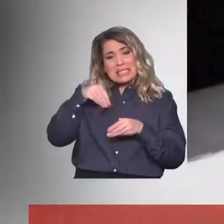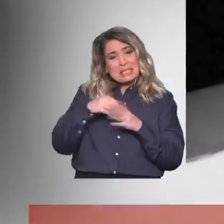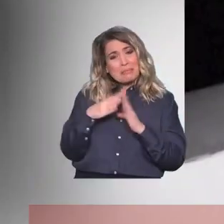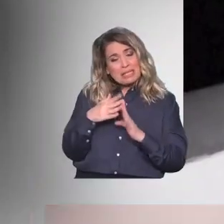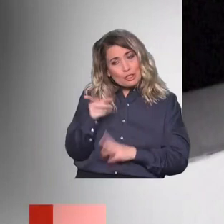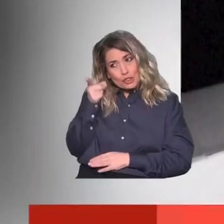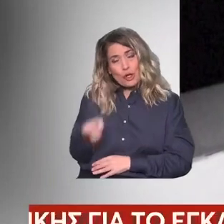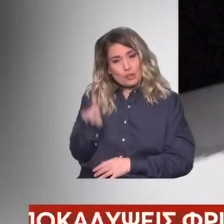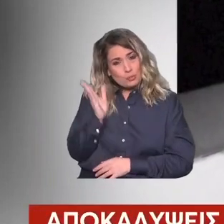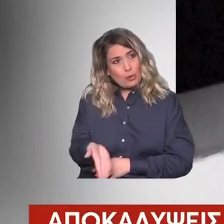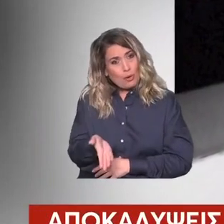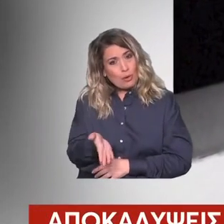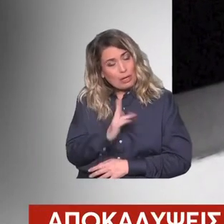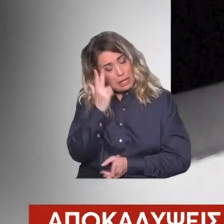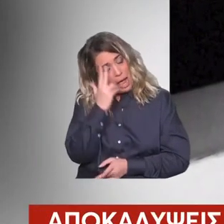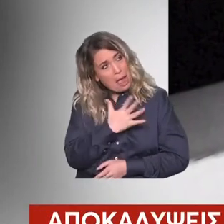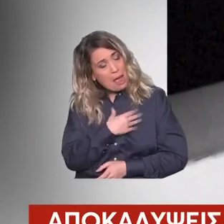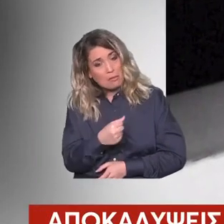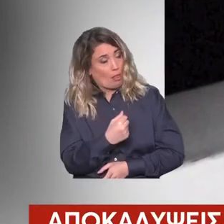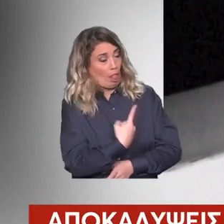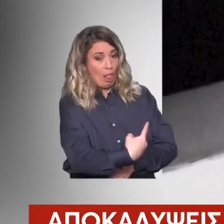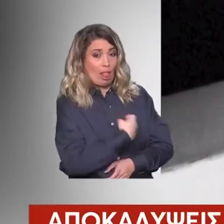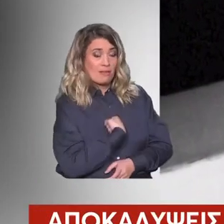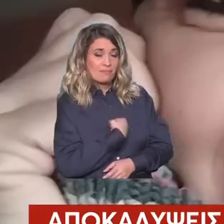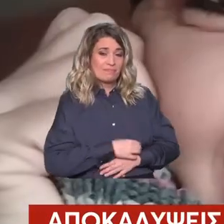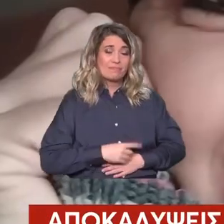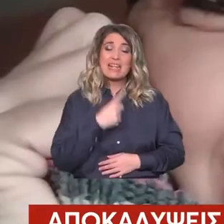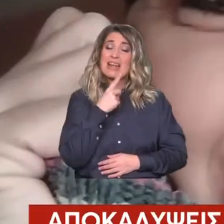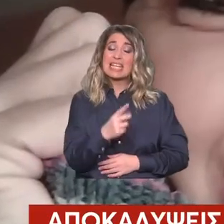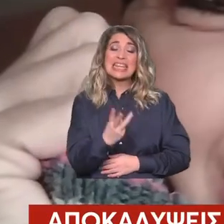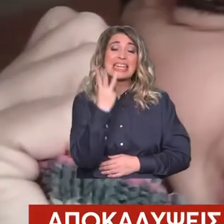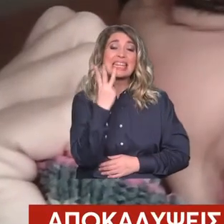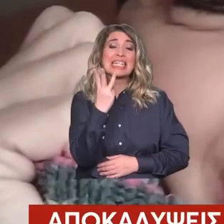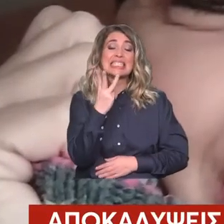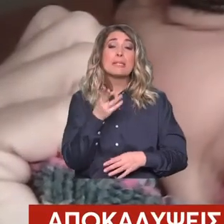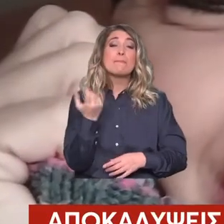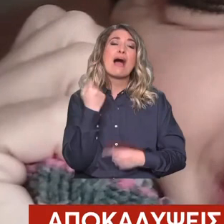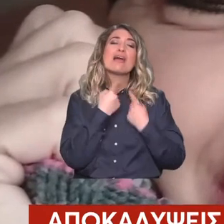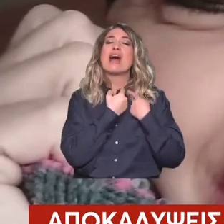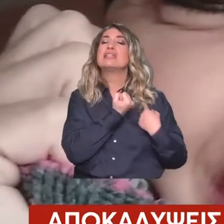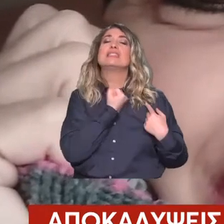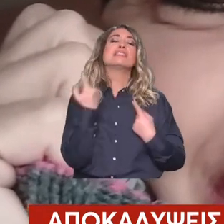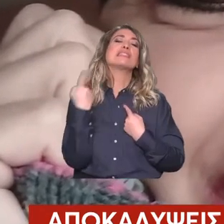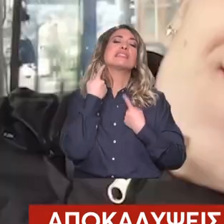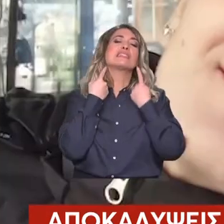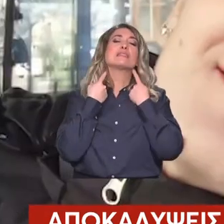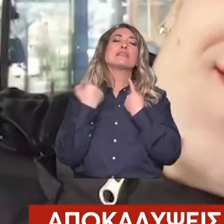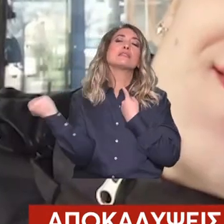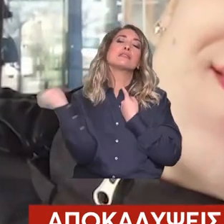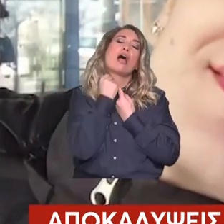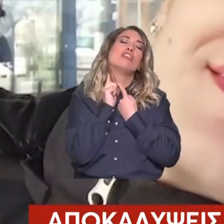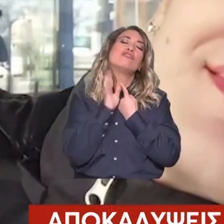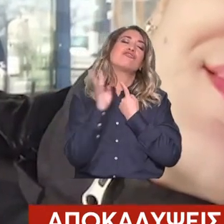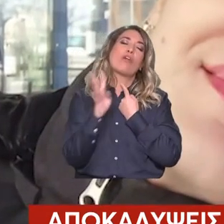Η ιατροδικαστική εξέταση έδειξε πως τρεις μαχαιριές στην τραχηλική χώρα προκάλεσαν στην έγκυο και μητέρα ενός 13χρονου παιδιού από τον πρώτο της